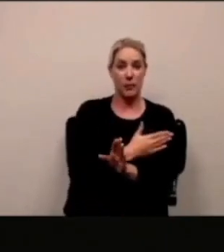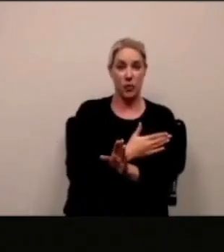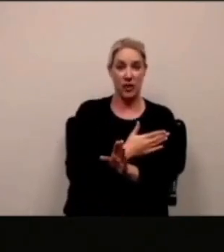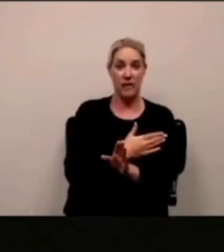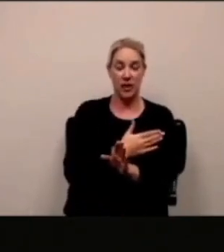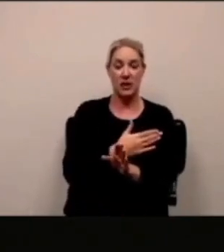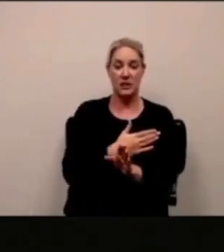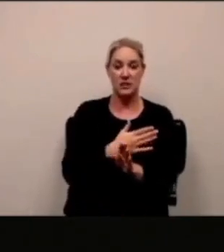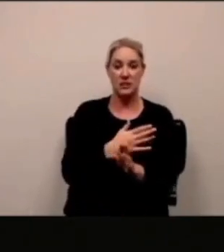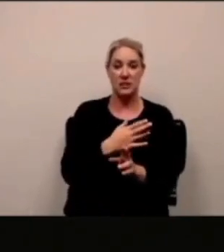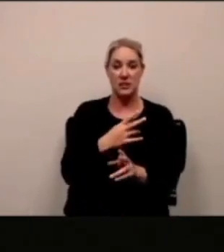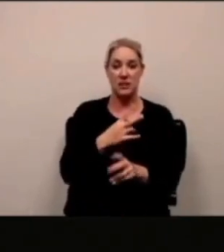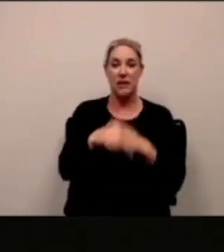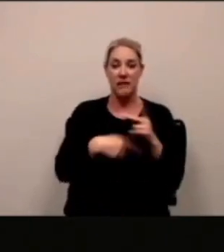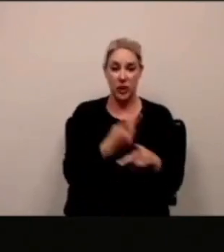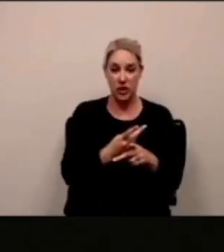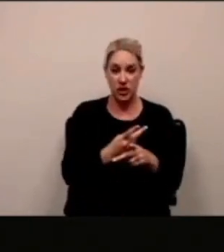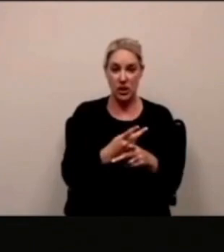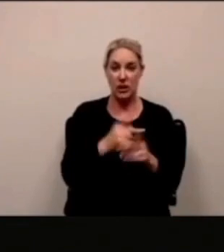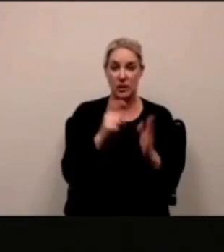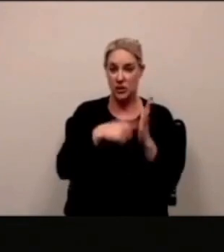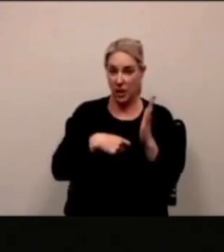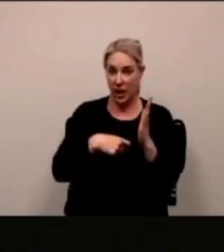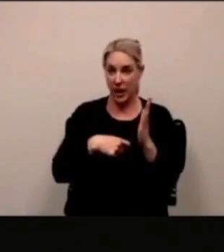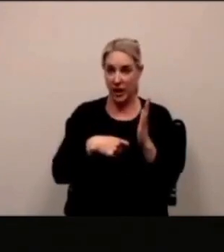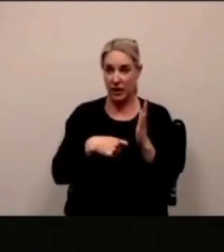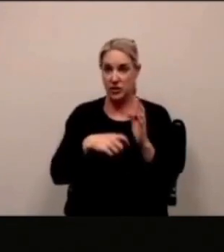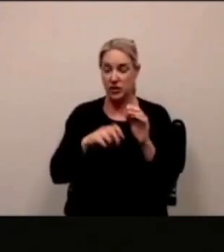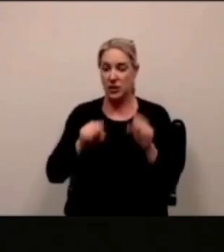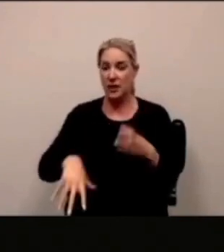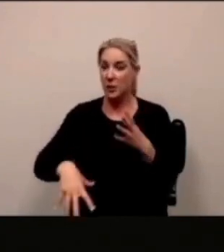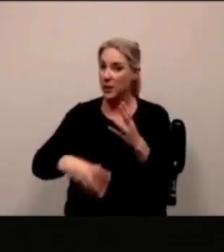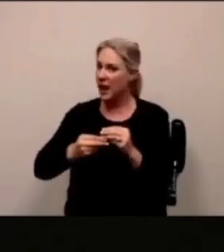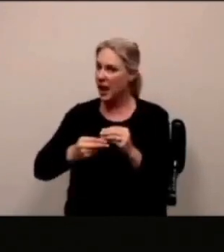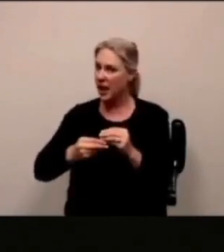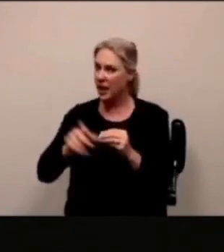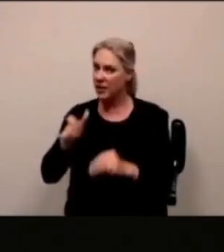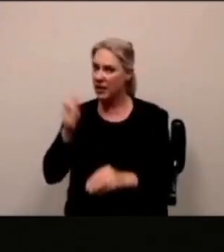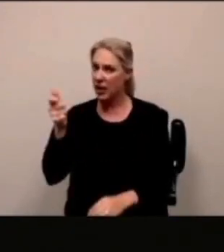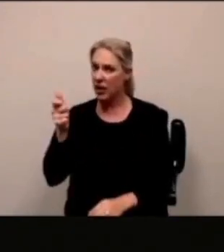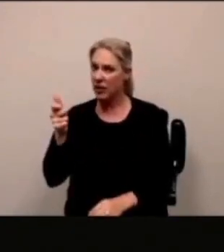こちらの拡張機能についての質問が入ってきましたこの